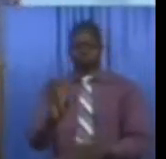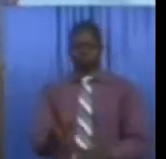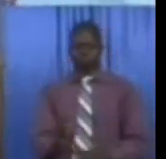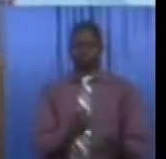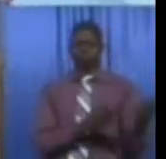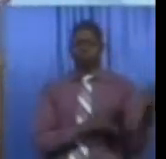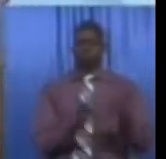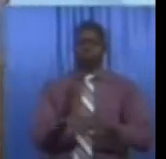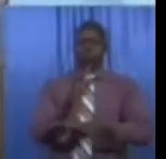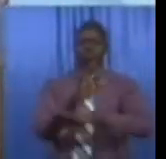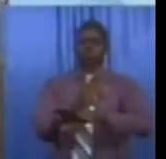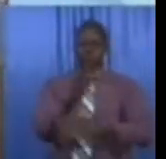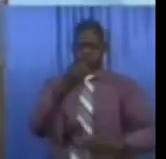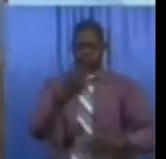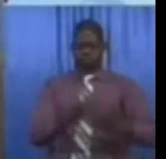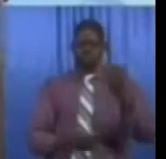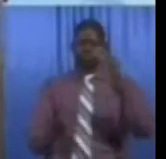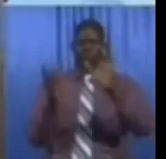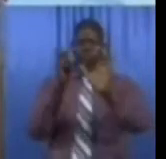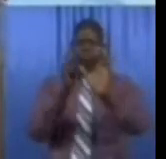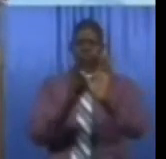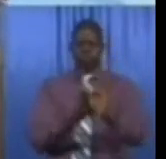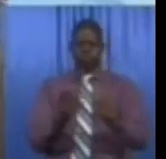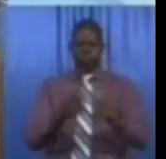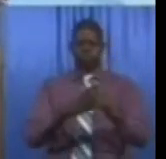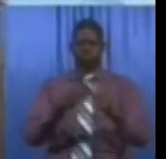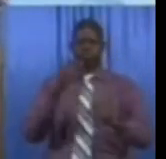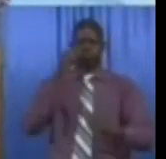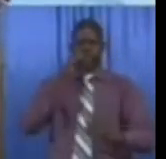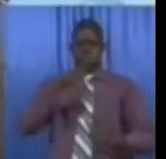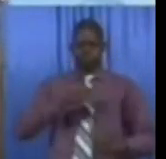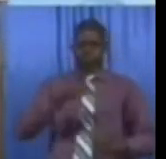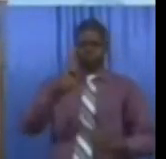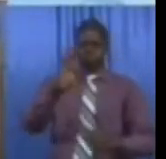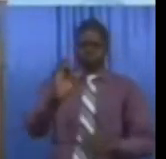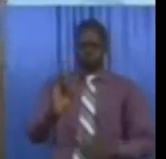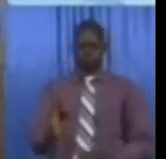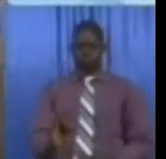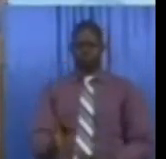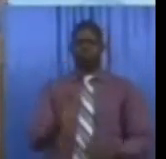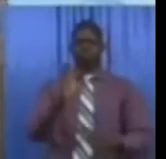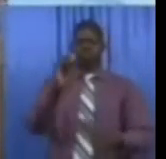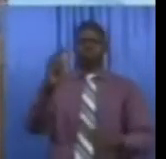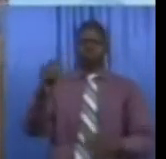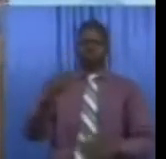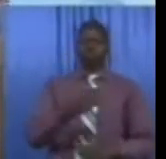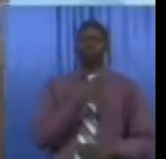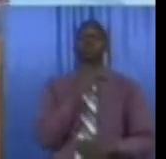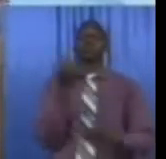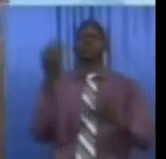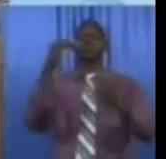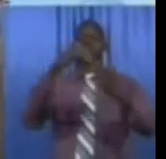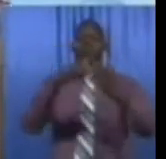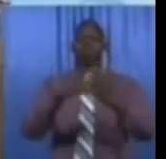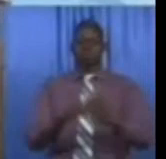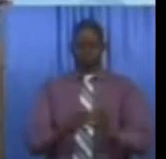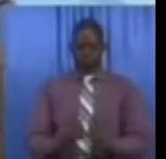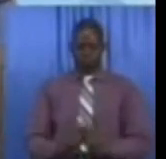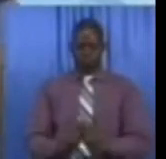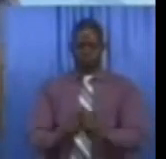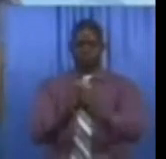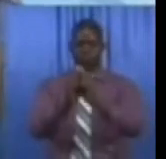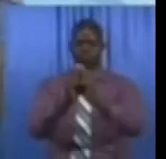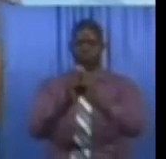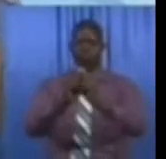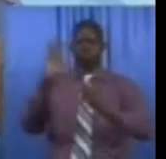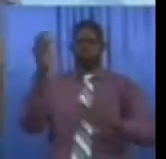d'une soirée à laquelle a pris part la première dame du Burkina, l'ONG a réaffirmé son accompagnement du